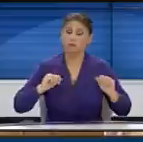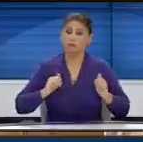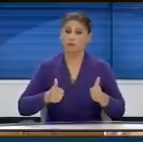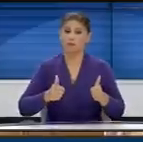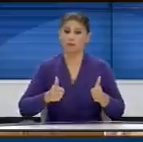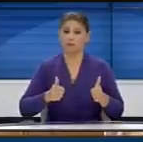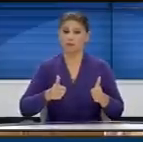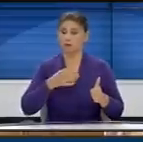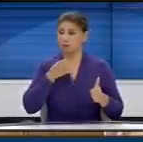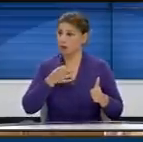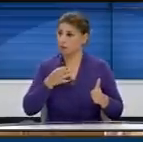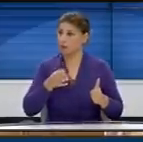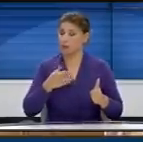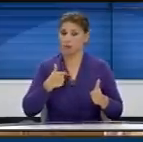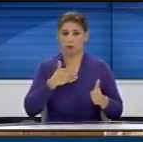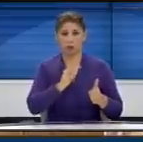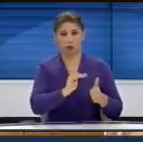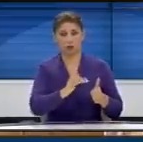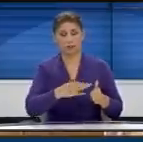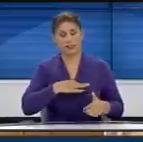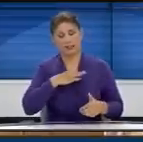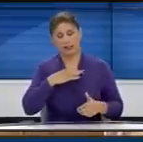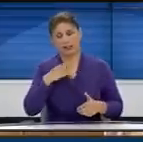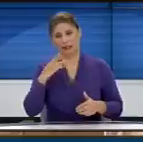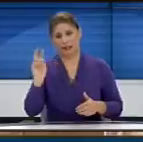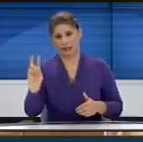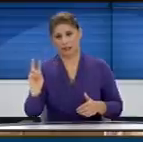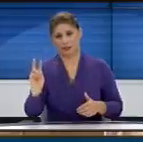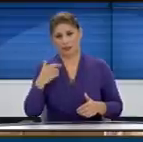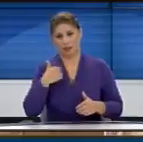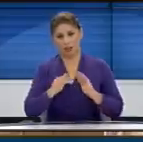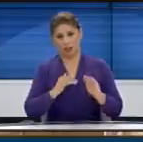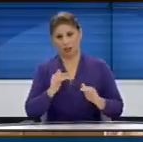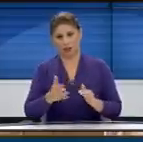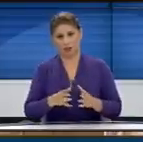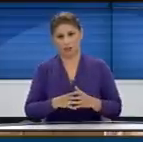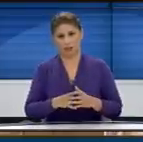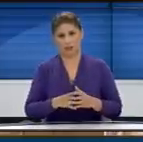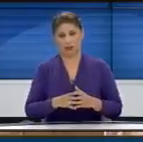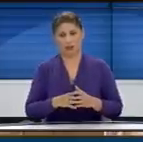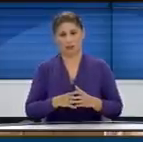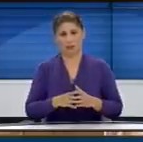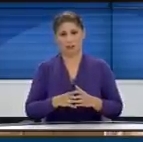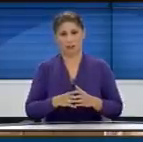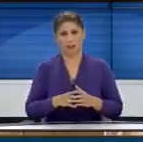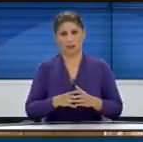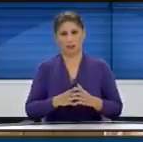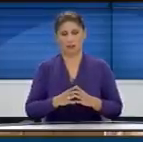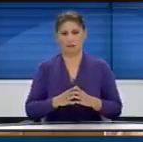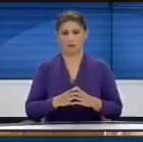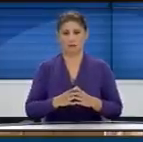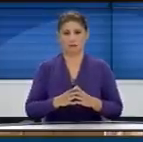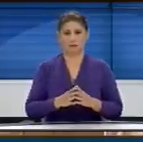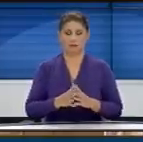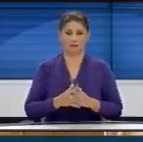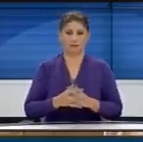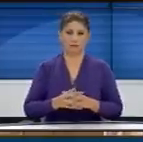Εγώ ρώτησα, κύριε Χατζηδάκη. Κύριε Χατζηδάκη, ήταν στην. Άμα δεν ξέρετε ποιος είναι ο κύριος Καμπαγιάννης, καλύτερα να μην μιλάτε, κύριε